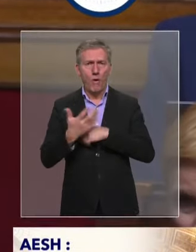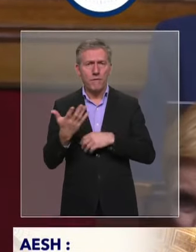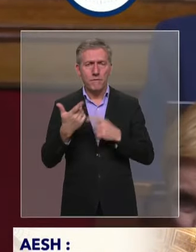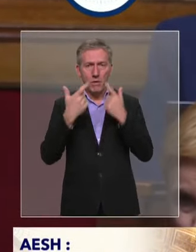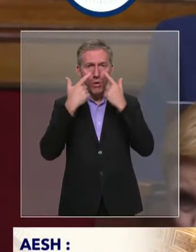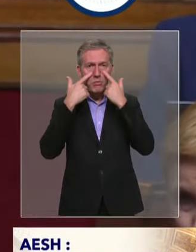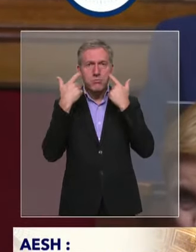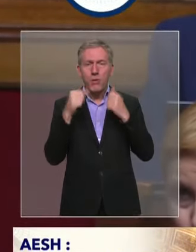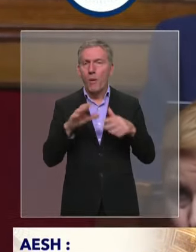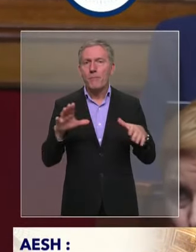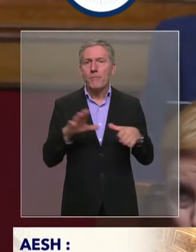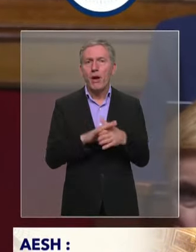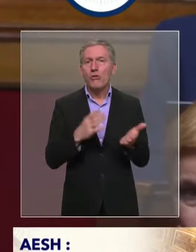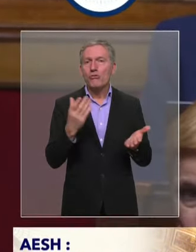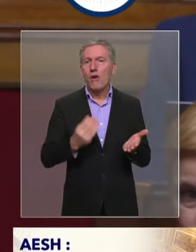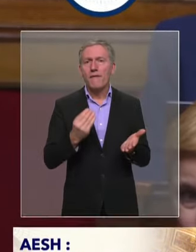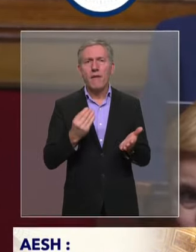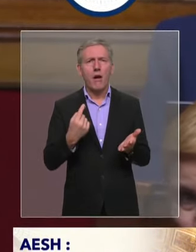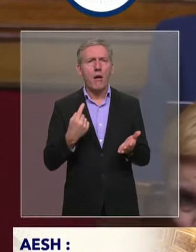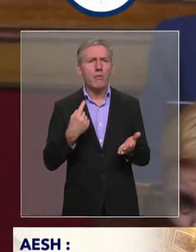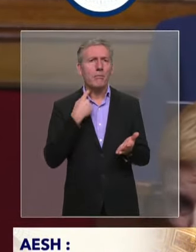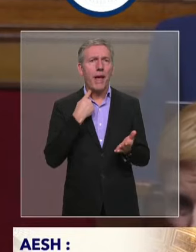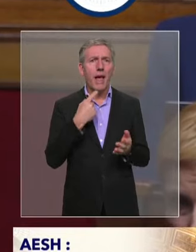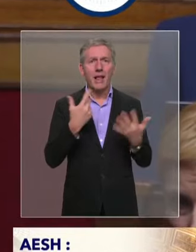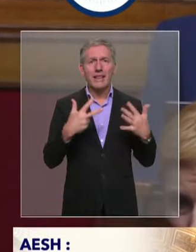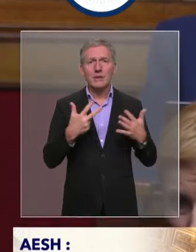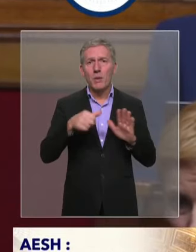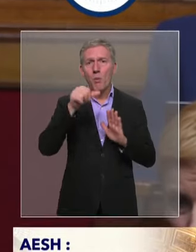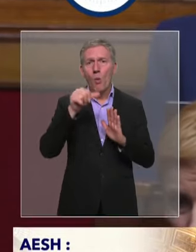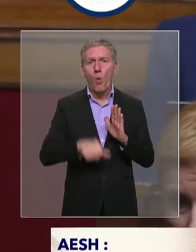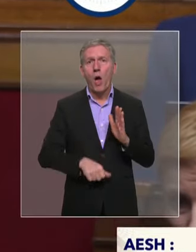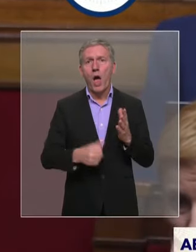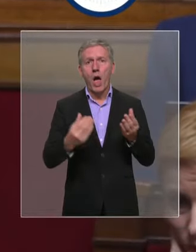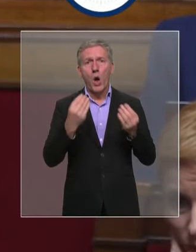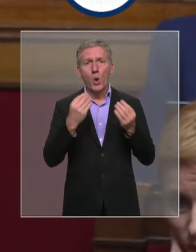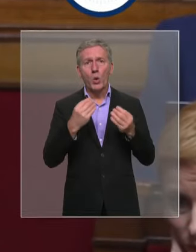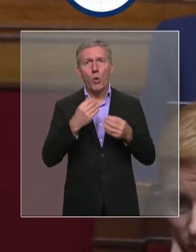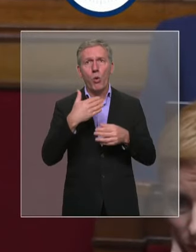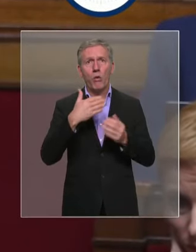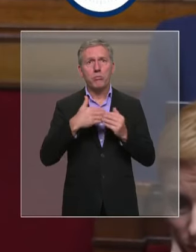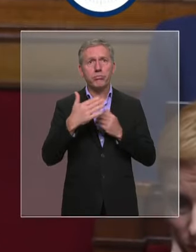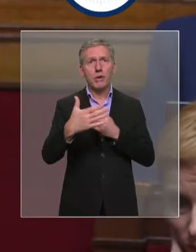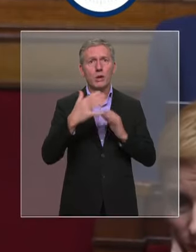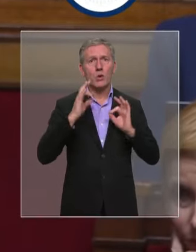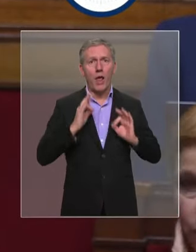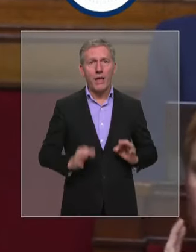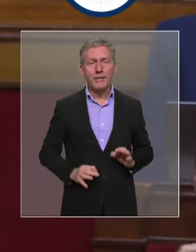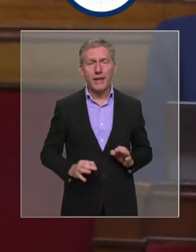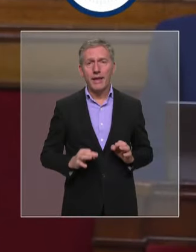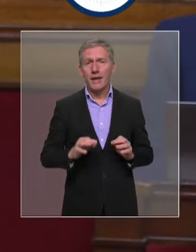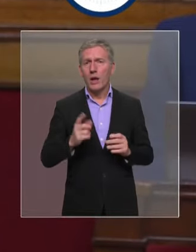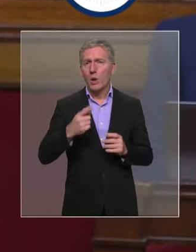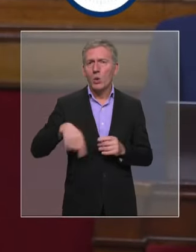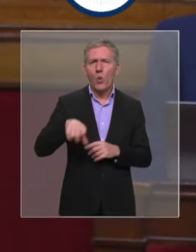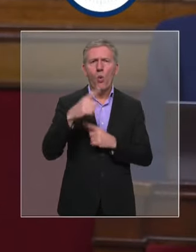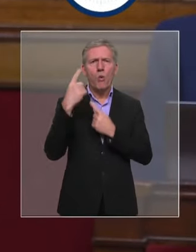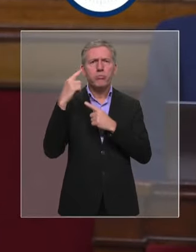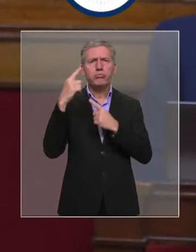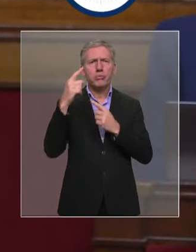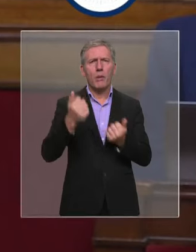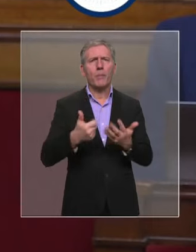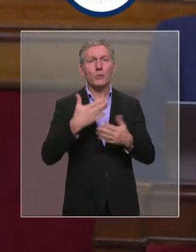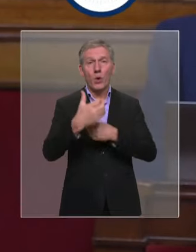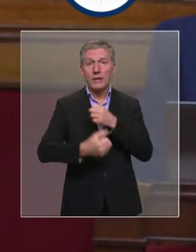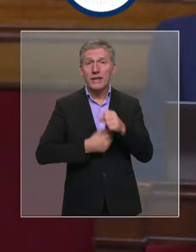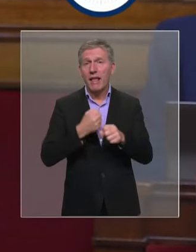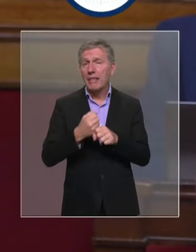concentrée. Un enfant y perd en moyenne 18 mois de cours sur l'ensemble de sa scolarité. Et comme partout, les revendications depuis des années restent